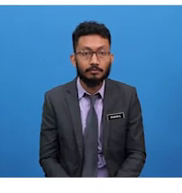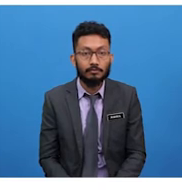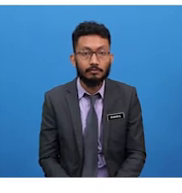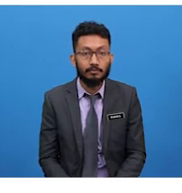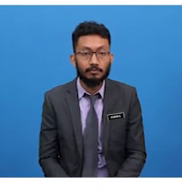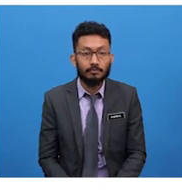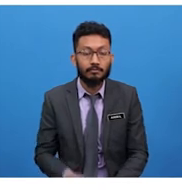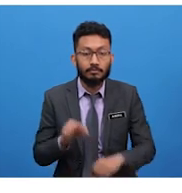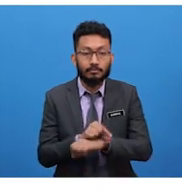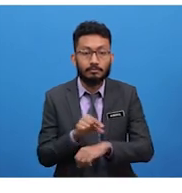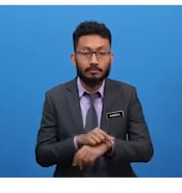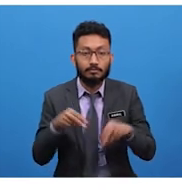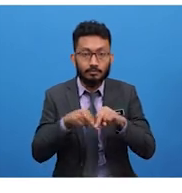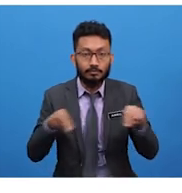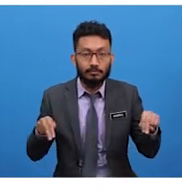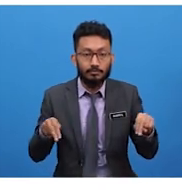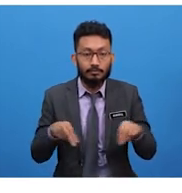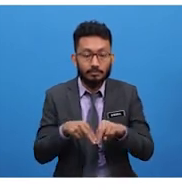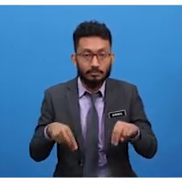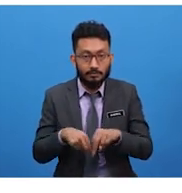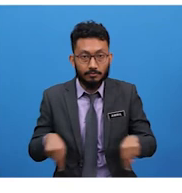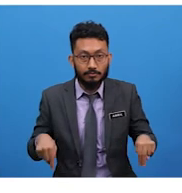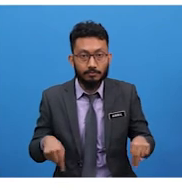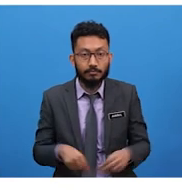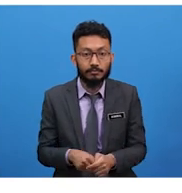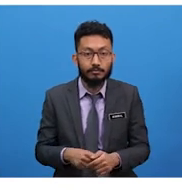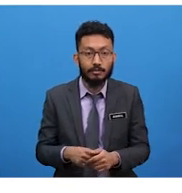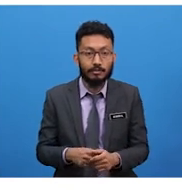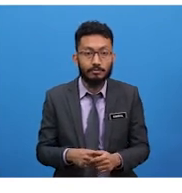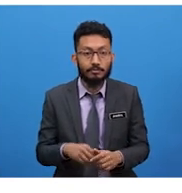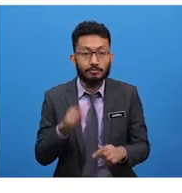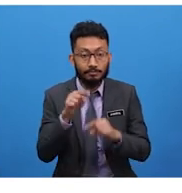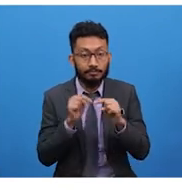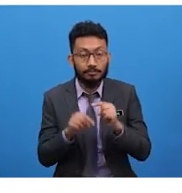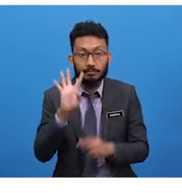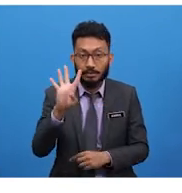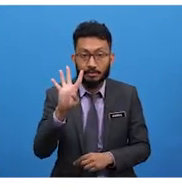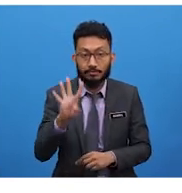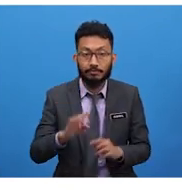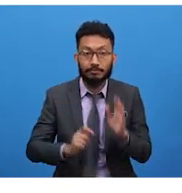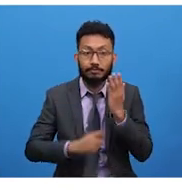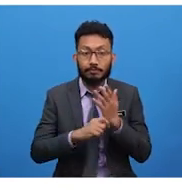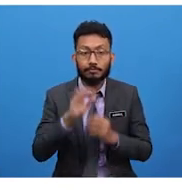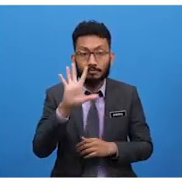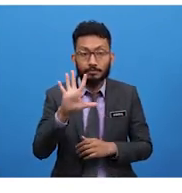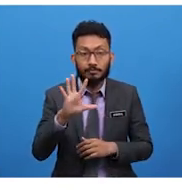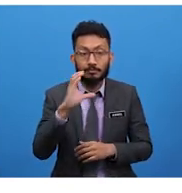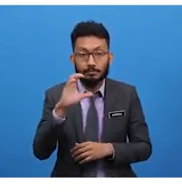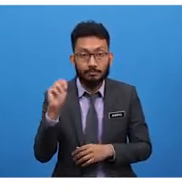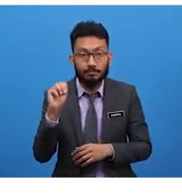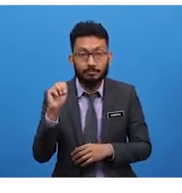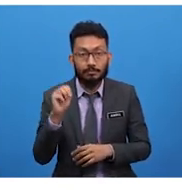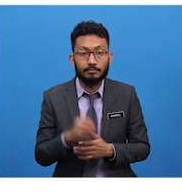Seterusnya, gunakan ukuran keliling pinggul bahagi 4, tambah 2 cm dan tambah 5